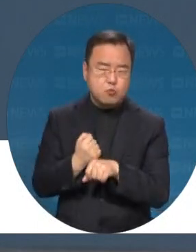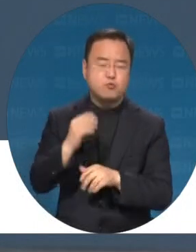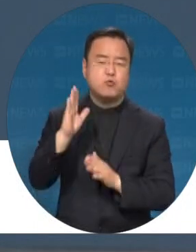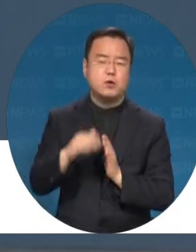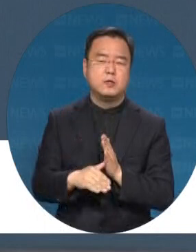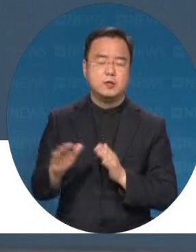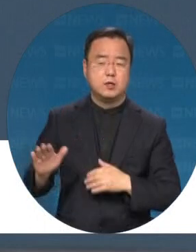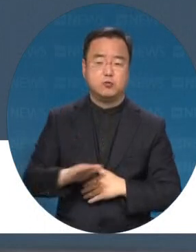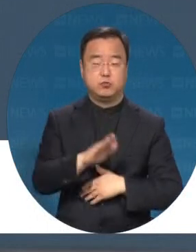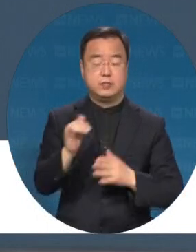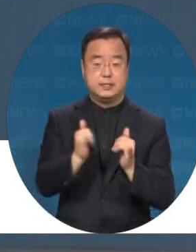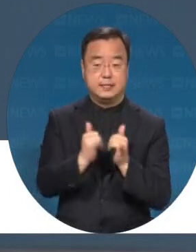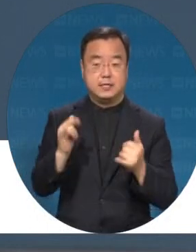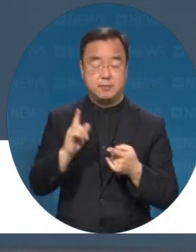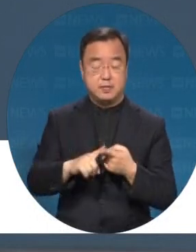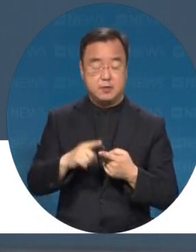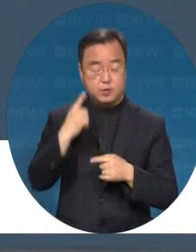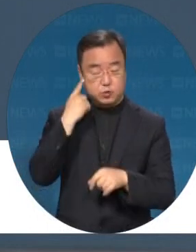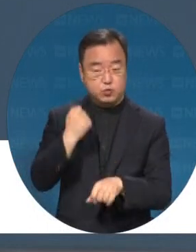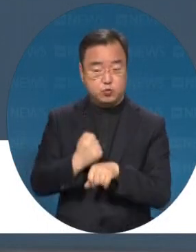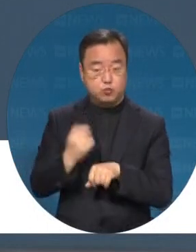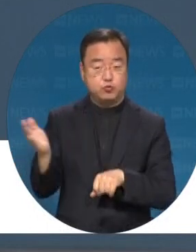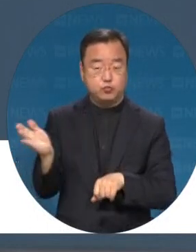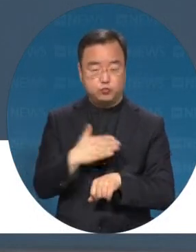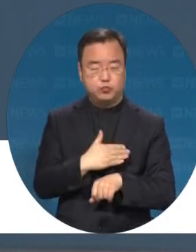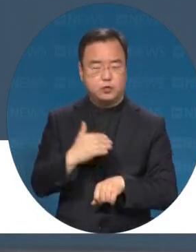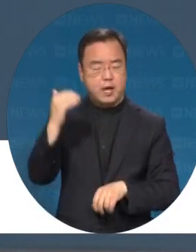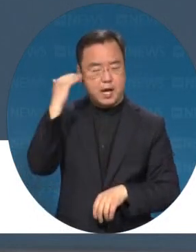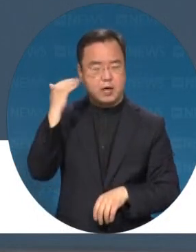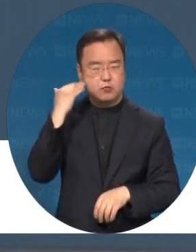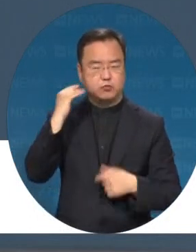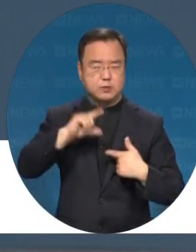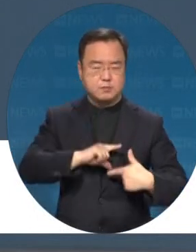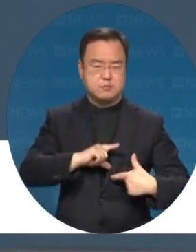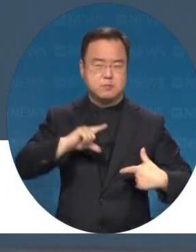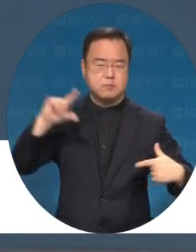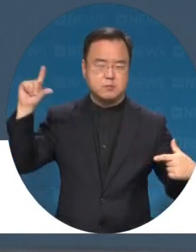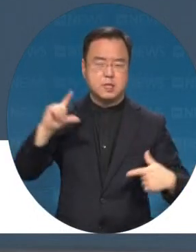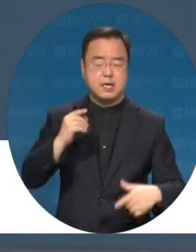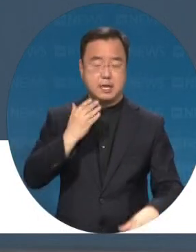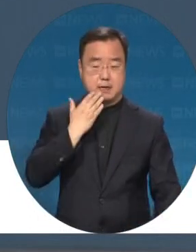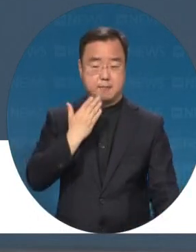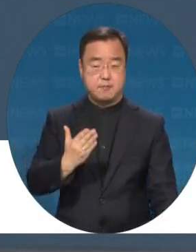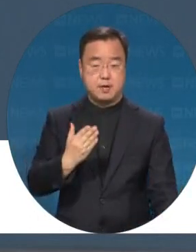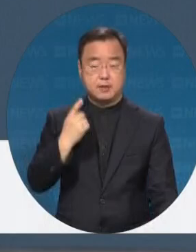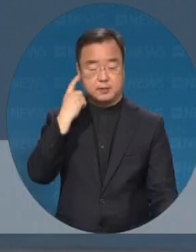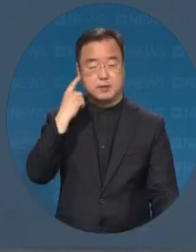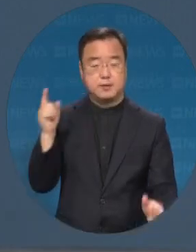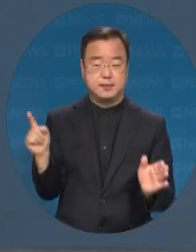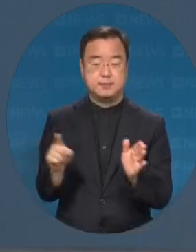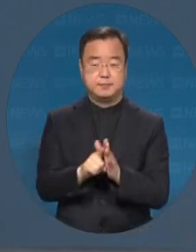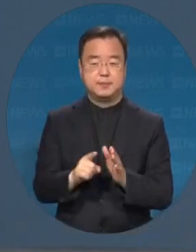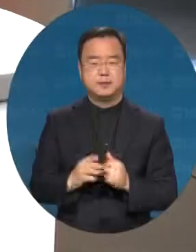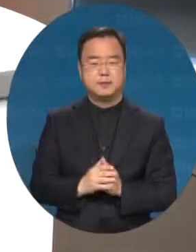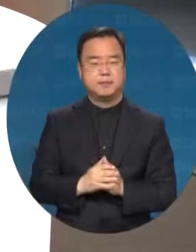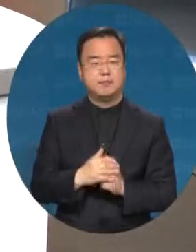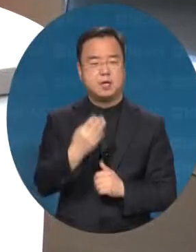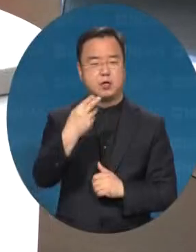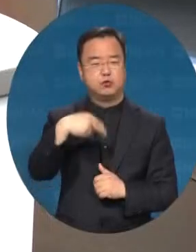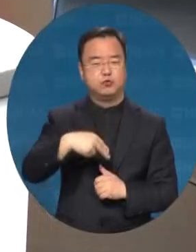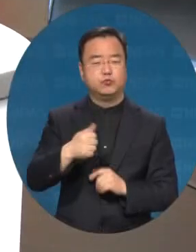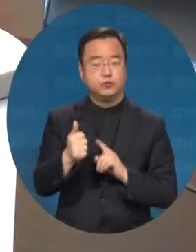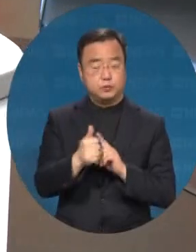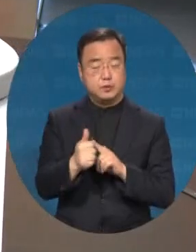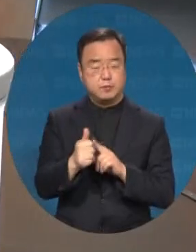그 인문학은 물론 우리 한국의 위상이 크게 발전하는 계기가 되리라고 믿습니다네 서해 류성룡